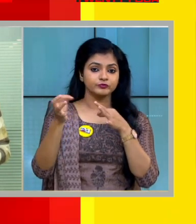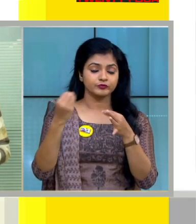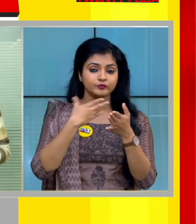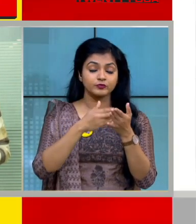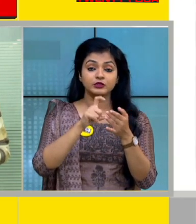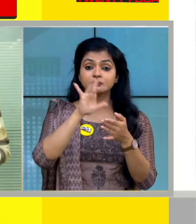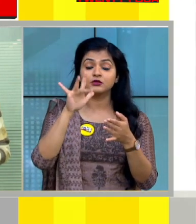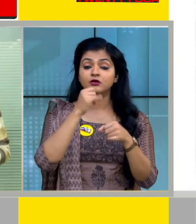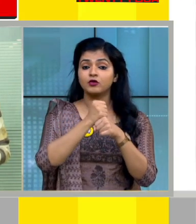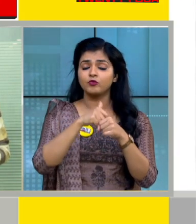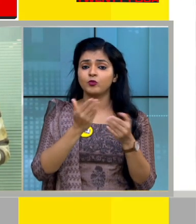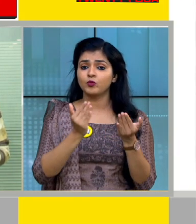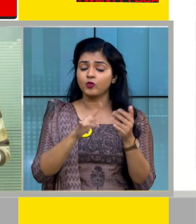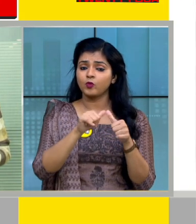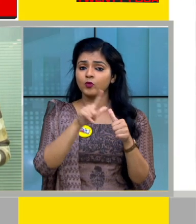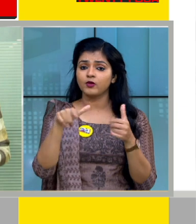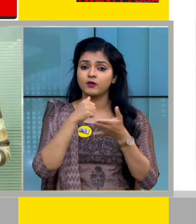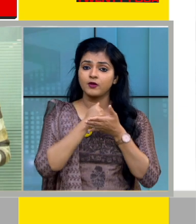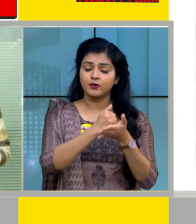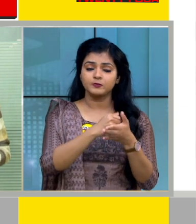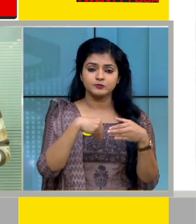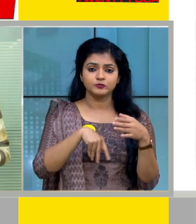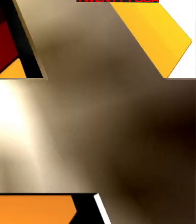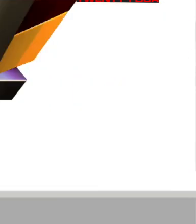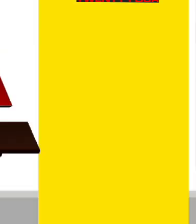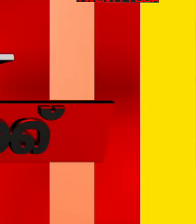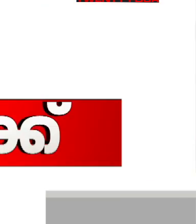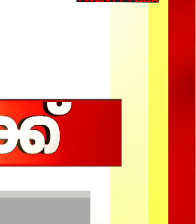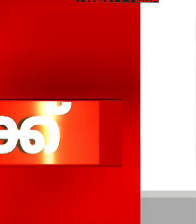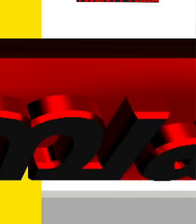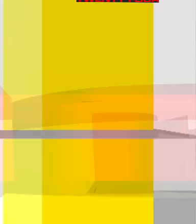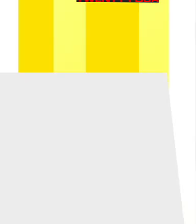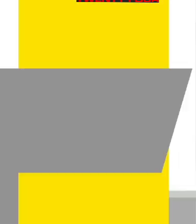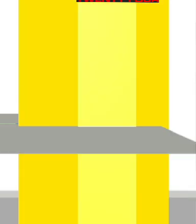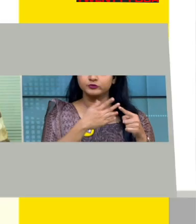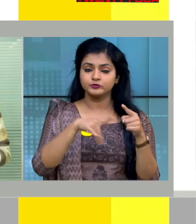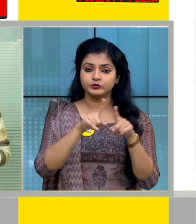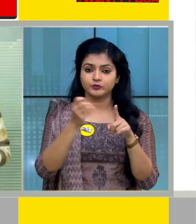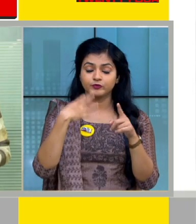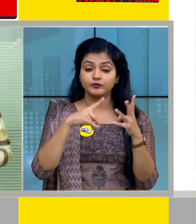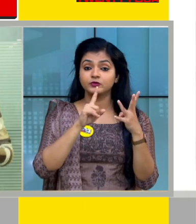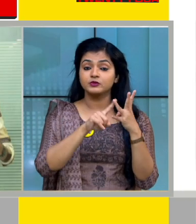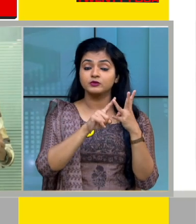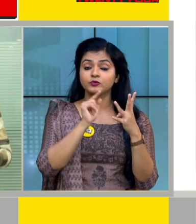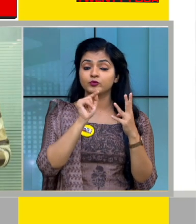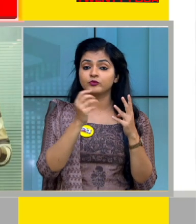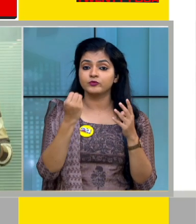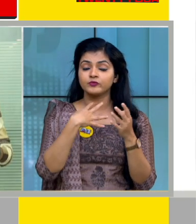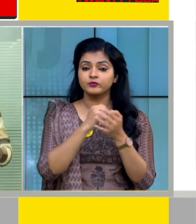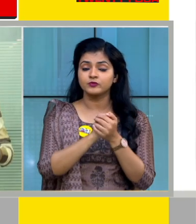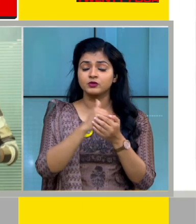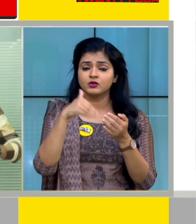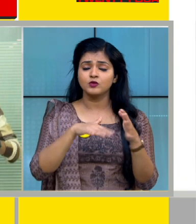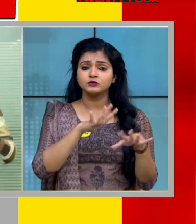കൊണ്ട് കഴിയുന്ന എല്ലാ സഹായവും നൽകുന്നുണ്ട്, അത് തുടരും എന്നതും അറിയിക്കുന്നുണ്ട്. മൂന്നാമതായി പറയുന്നത്, ഇനി എന്താണ് നിലവിലെ